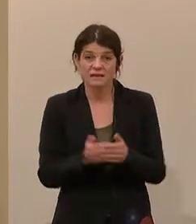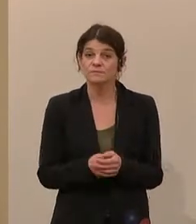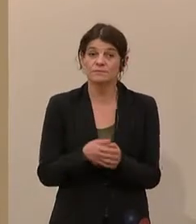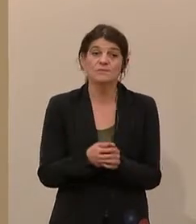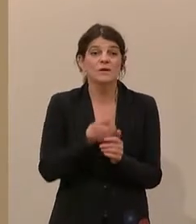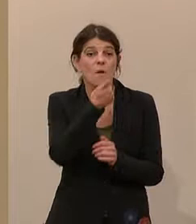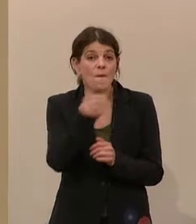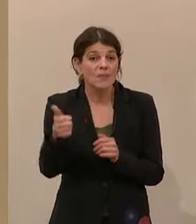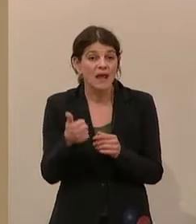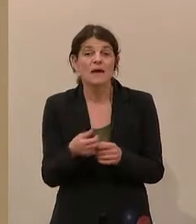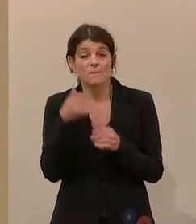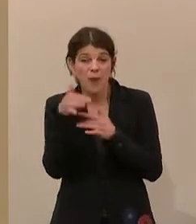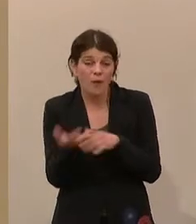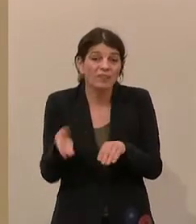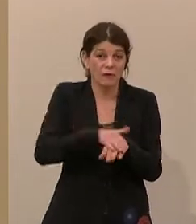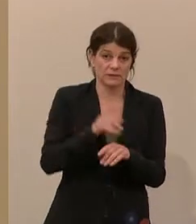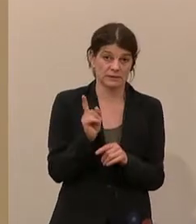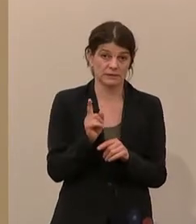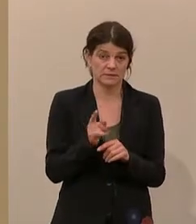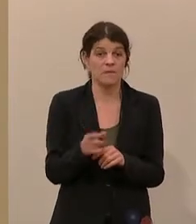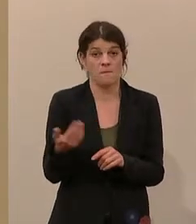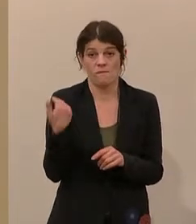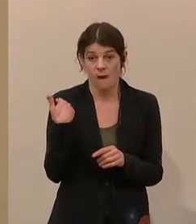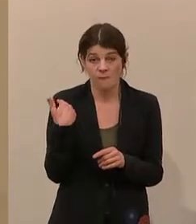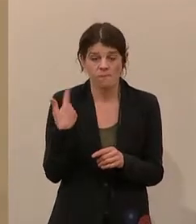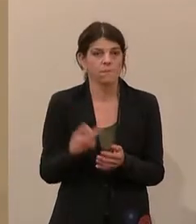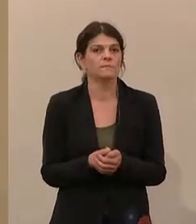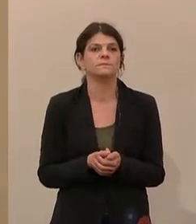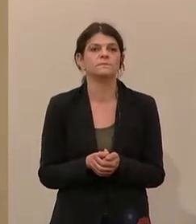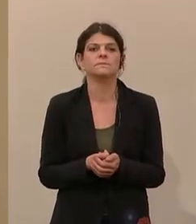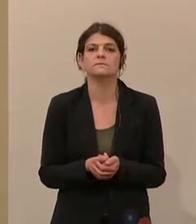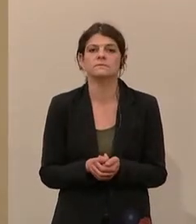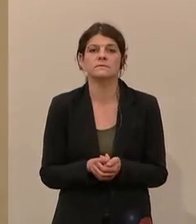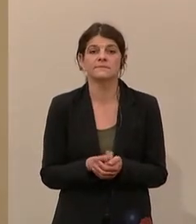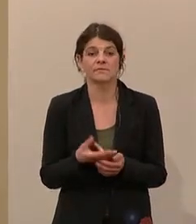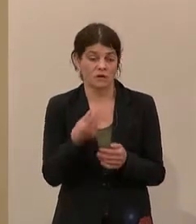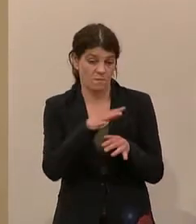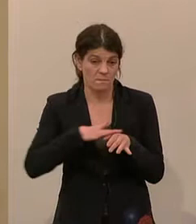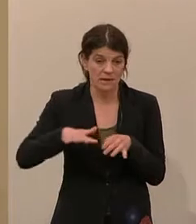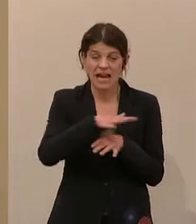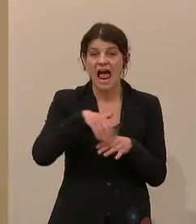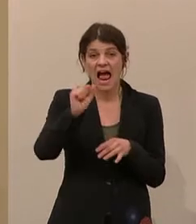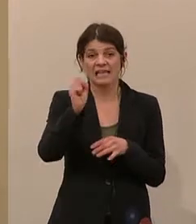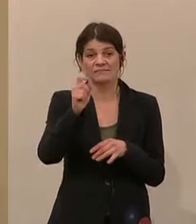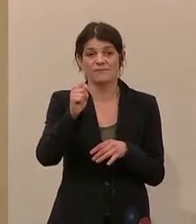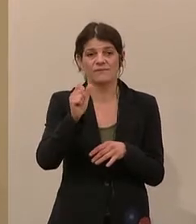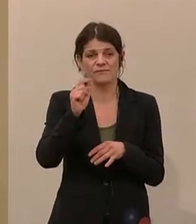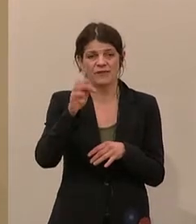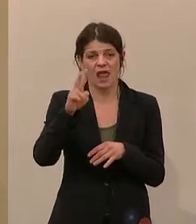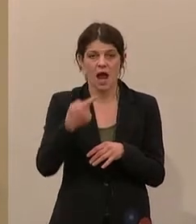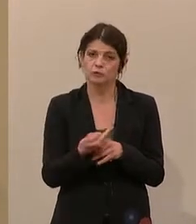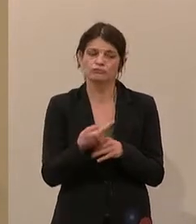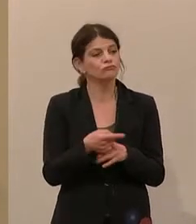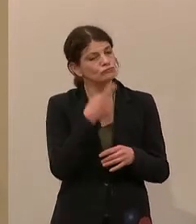100 zusätzliche Millionen hat man aus dem Bereich der ASFINAG als